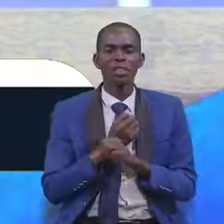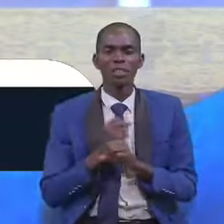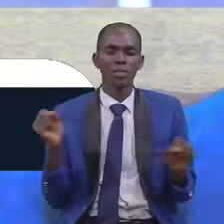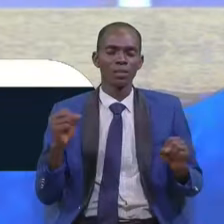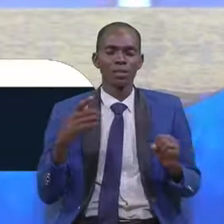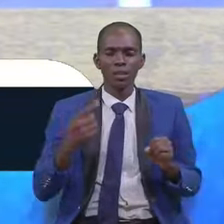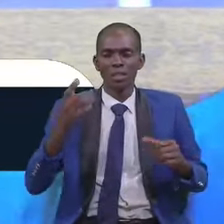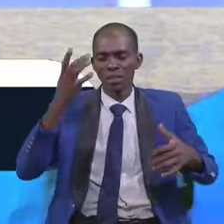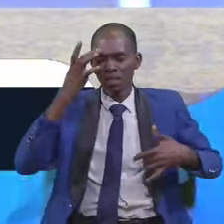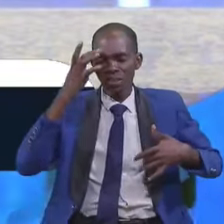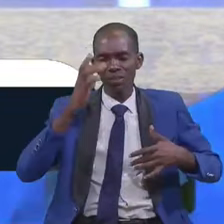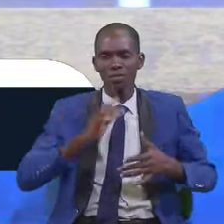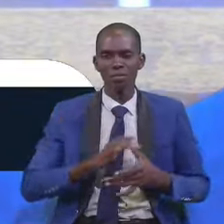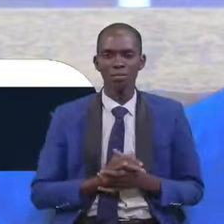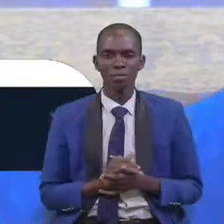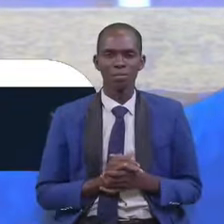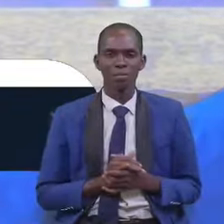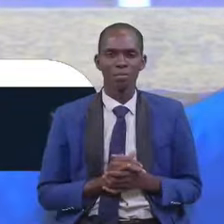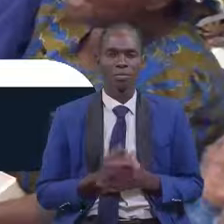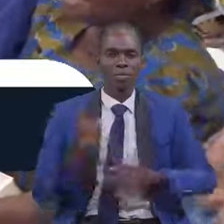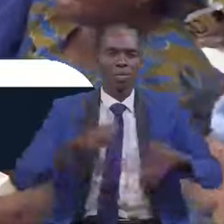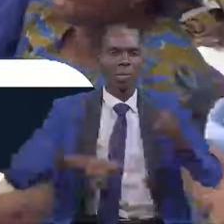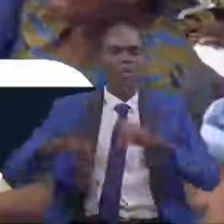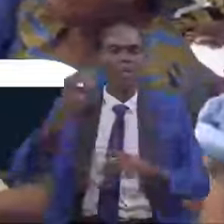Amen. Vous avez raté votre amen là-bas. Hein?